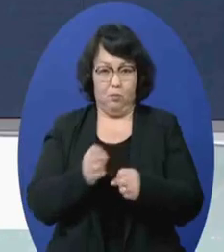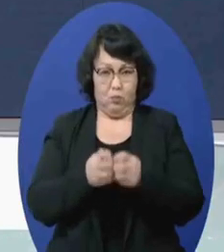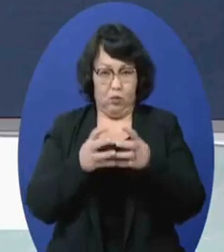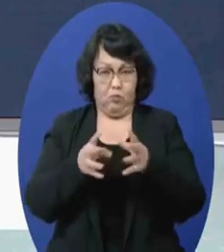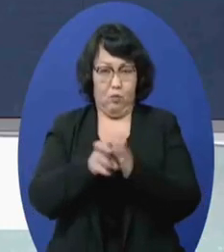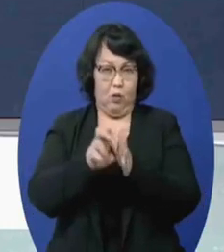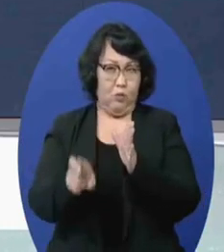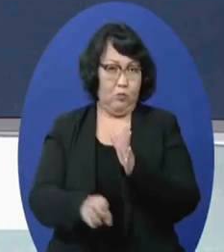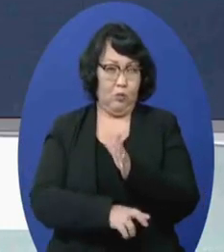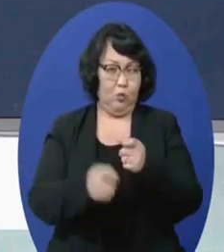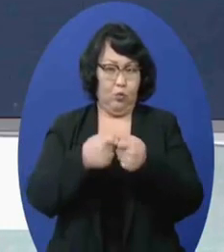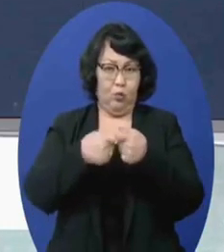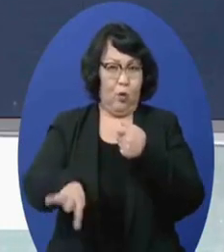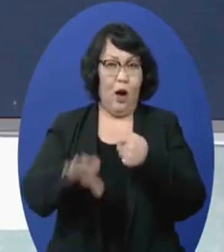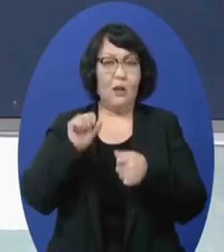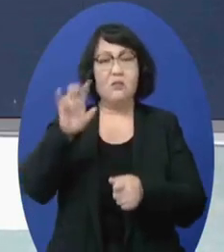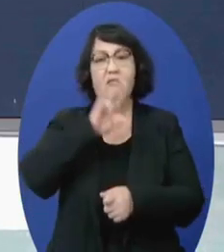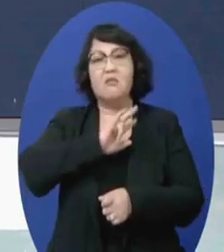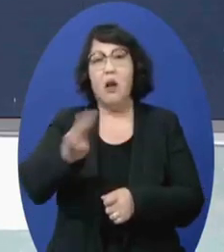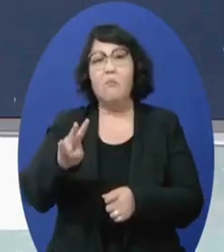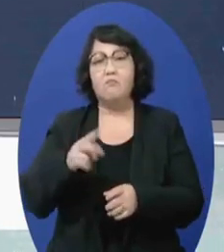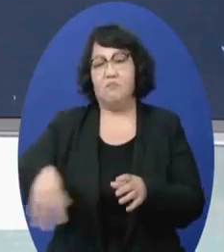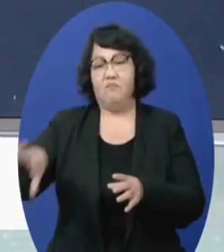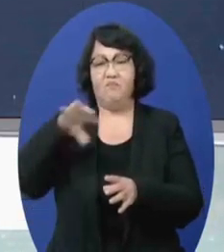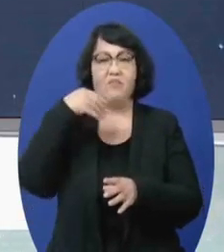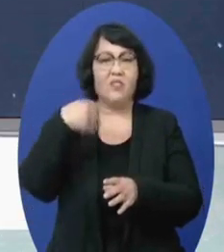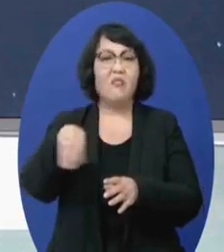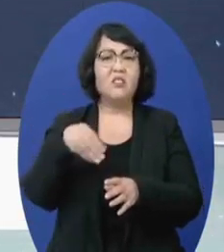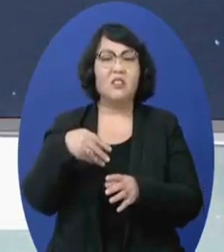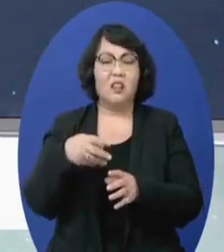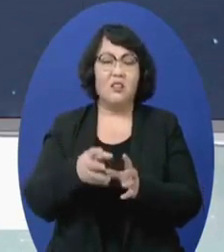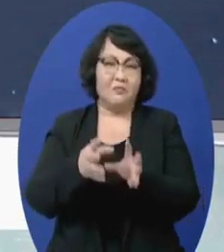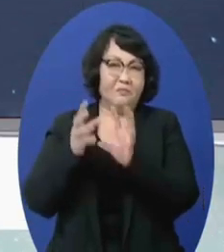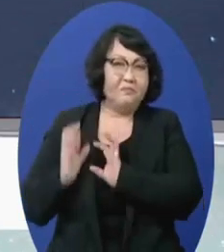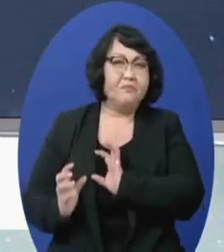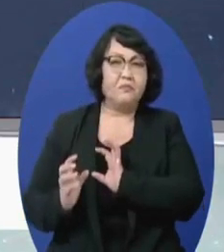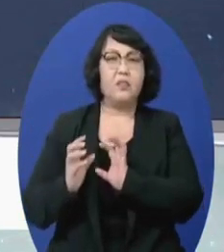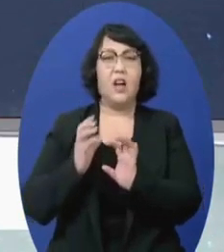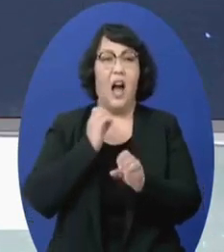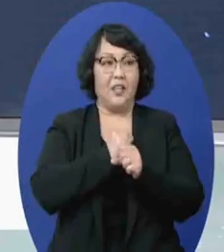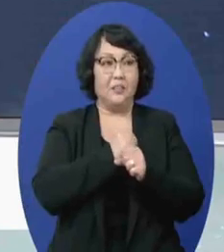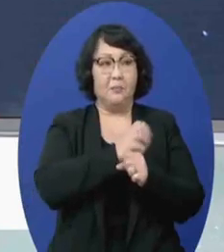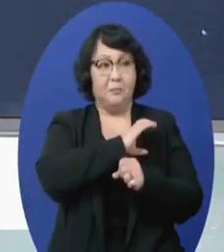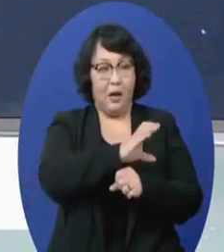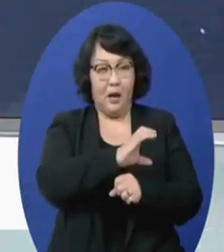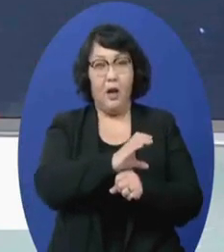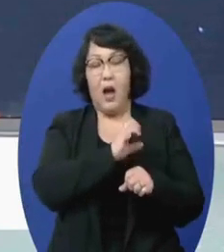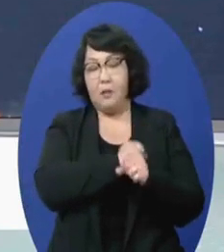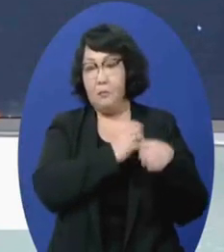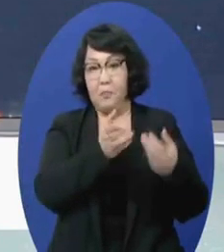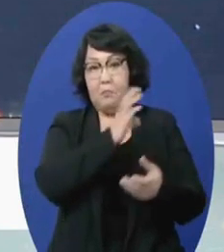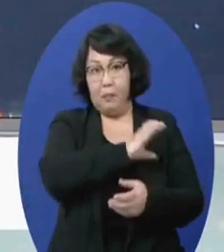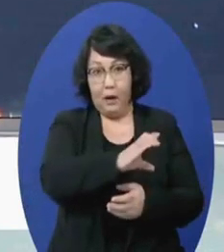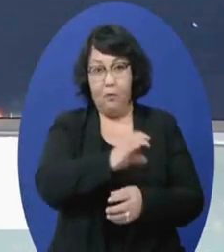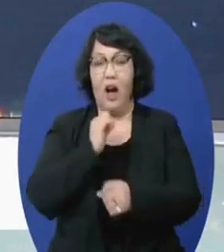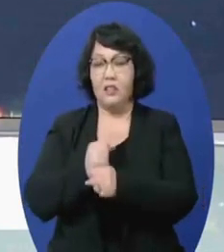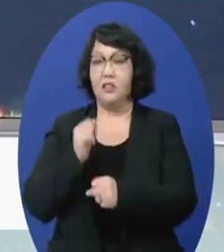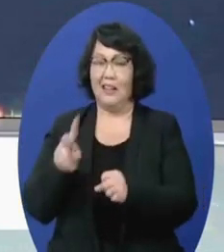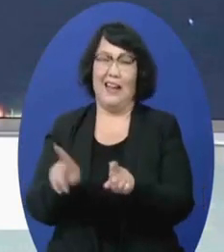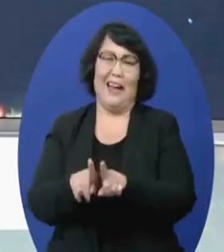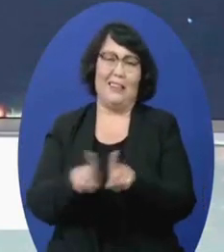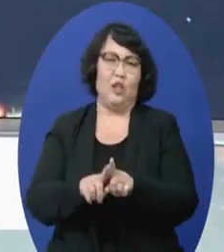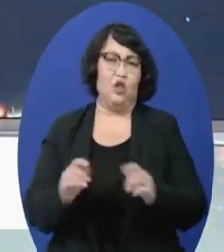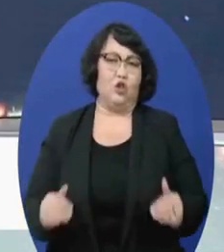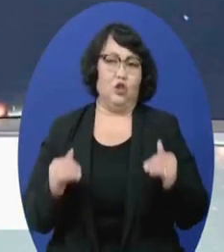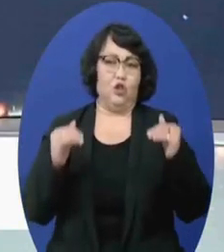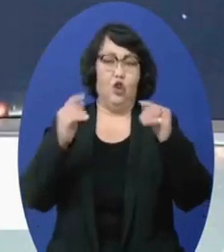хурлд гарчсан намын бүлэг завсарлага аваад байна. Хууль батлагдсанаар ажилтан ажил олгогч хамтдаа хөгжин бүтээмж нэмэгдэж ингэснээр хөдөлмөрийн